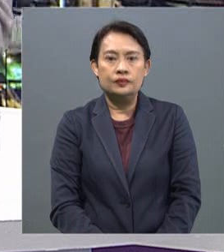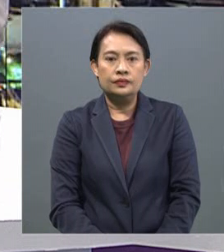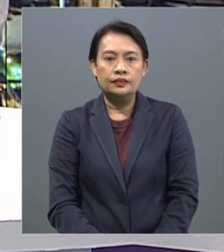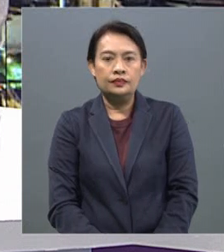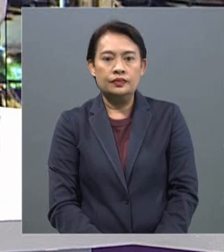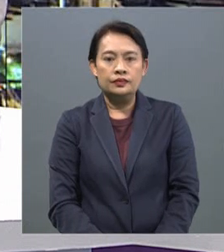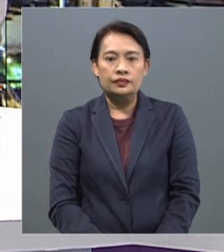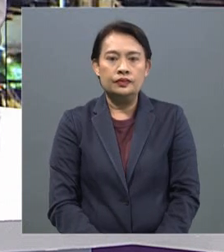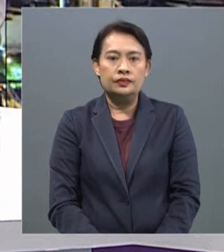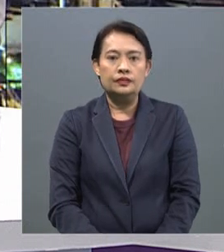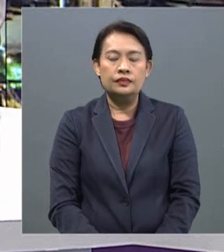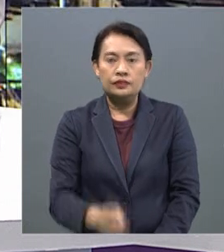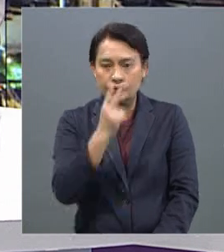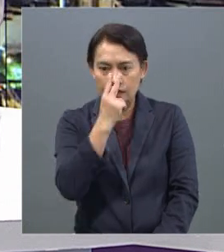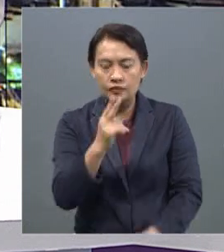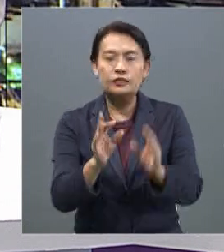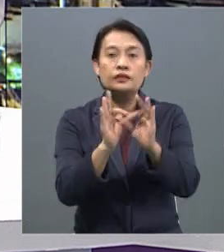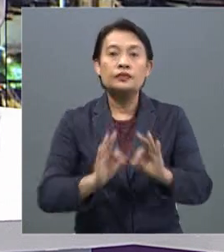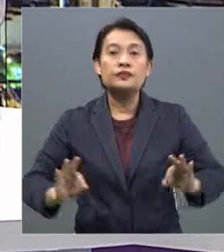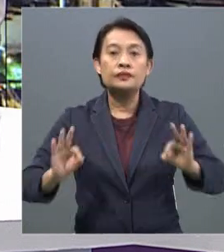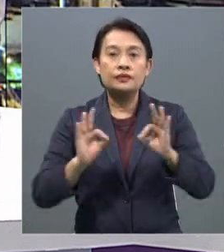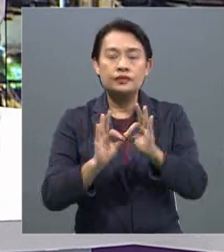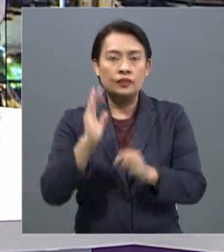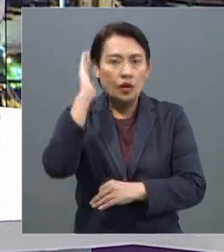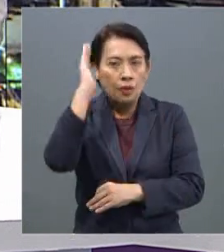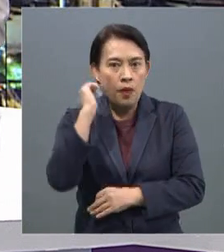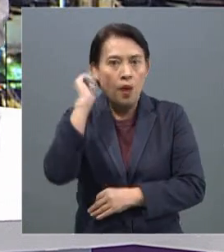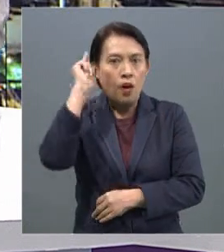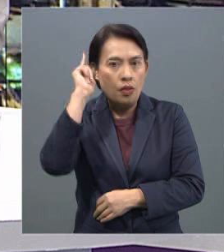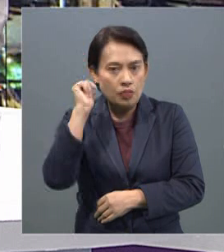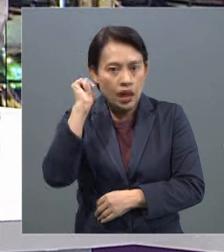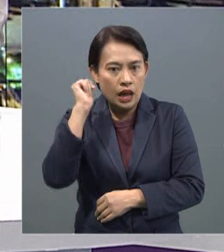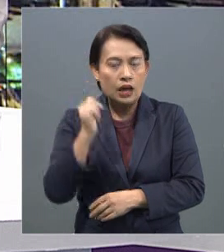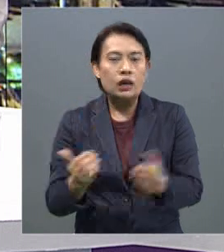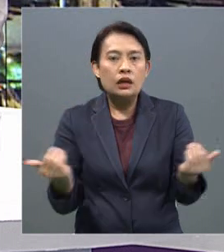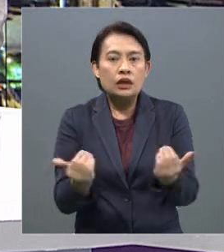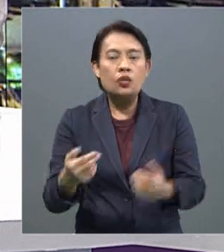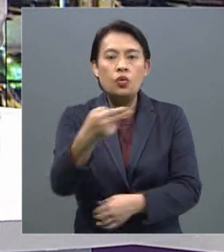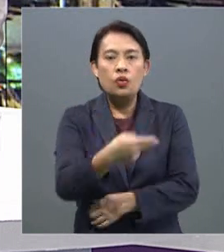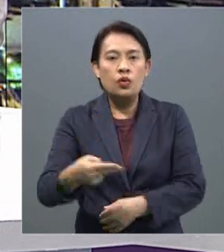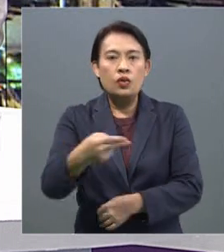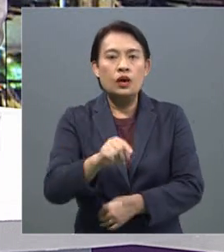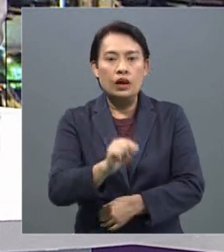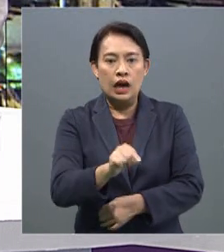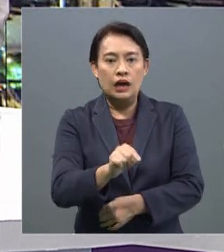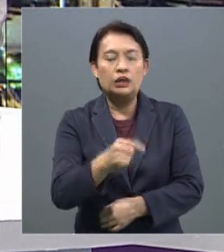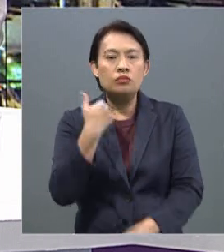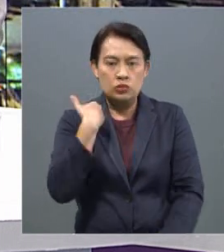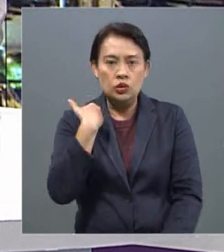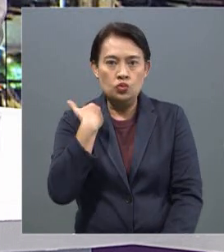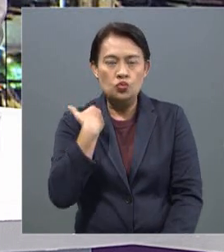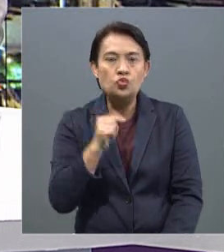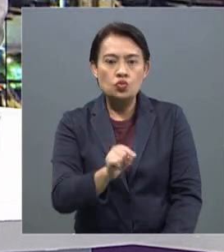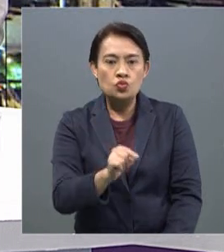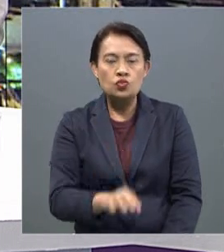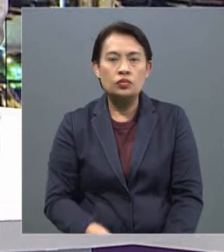มาดูอีกหนึ่งเรื่องใกล้ตัวนะคะโดยเฉพาะคุณพ่อคุณแม่ผู้ปกครองที่มีบุตรหลานรวมไปถึงบางคนเนี่ยอาจจะ